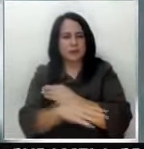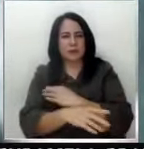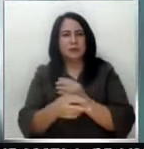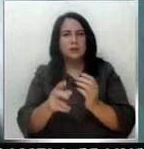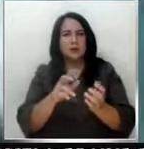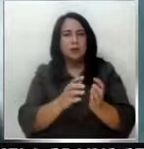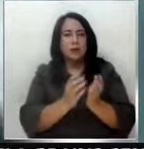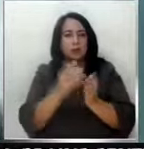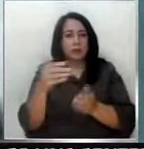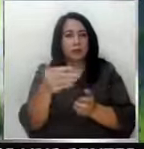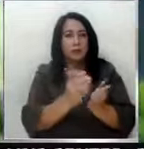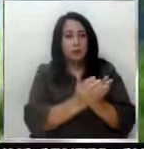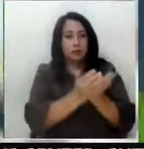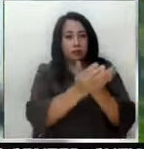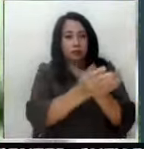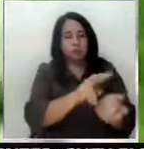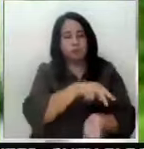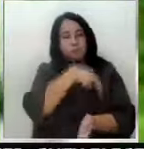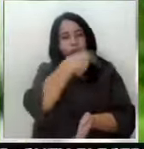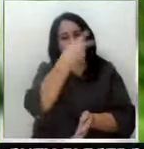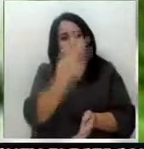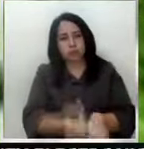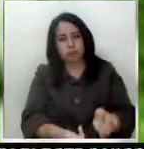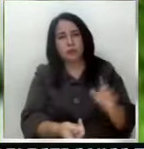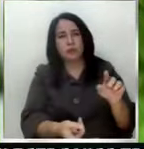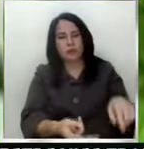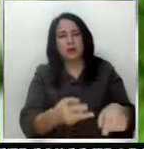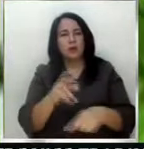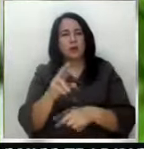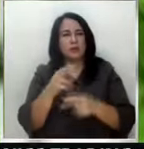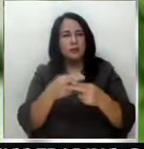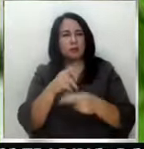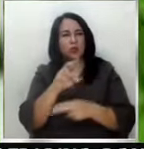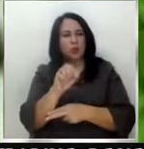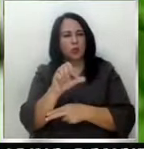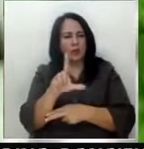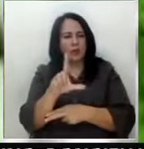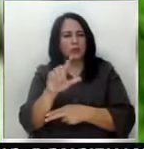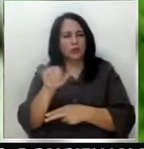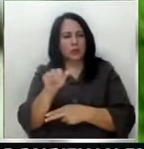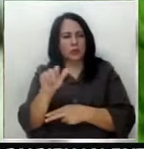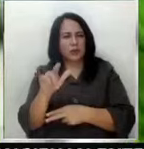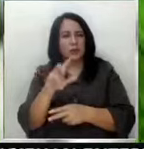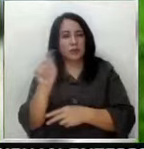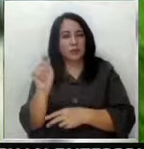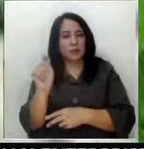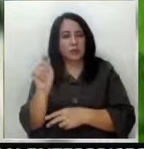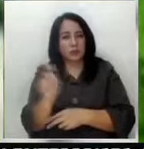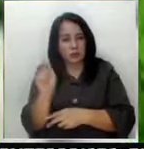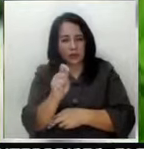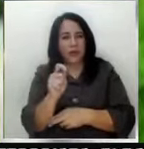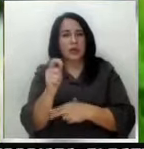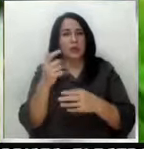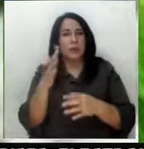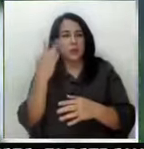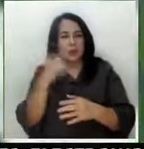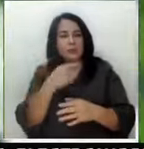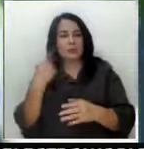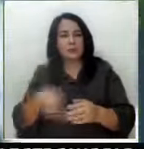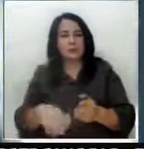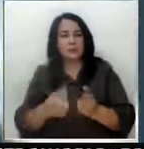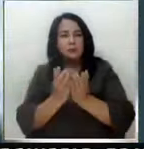fishing boat na FBCA Ruel J sa dagat ng Palawan nitong Martes matapos mabangga ng isang Chinese bulk